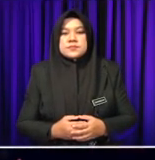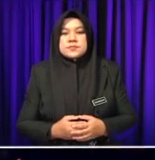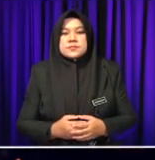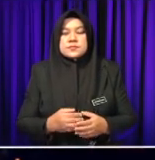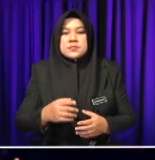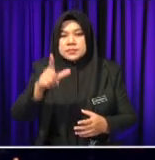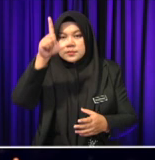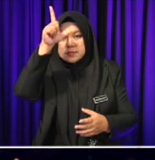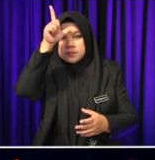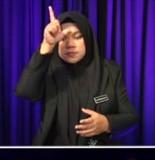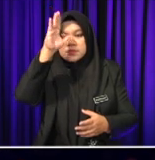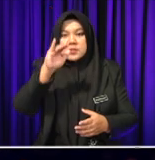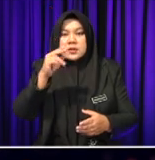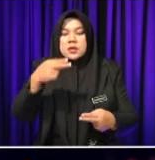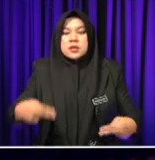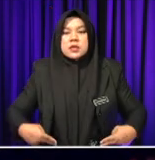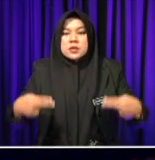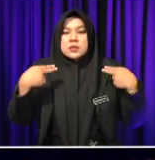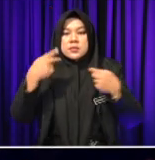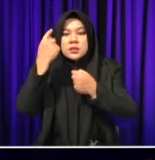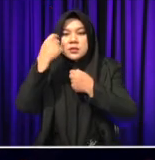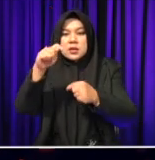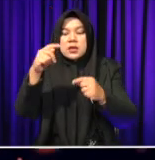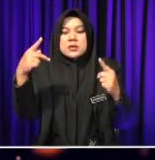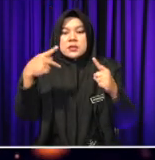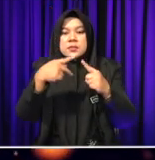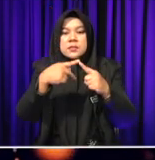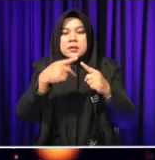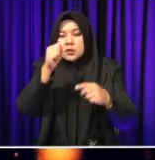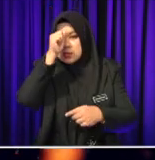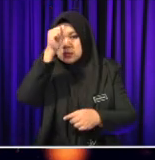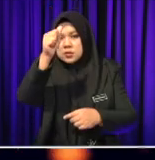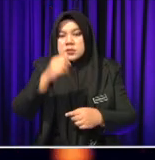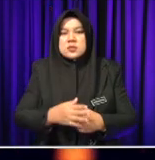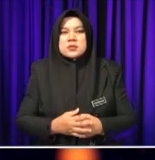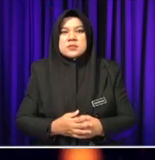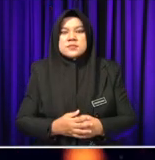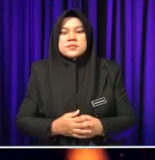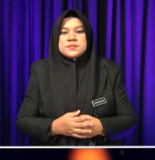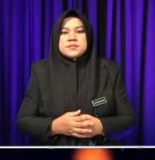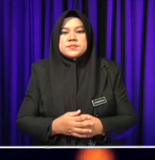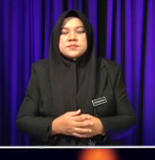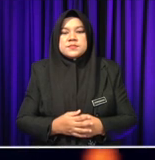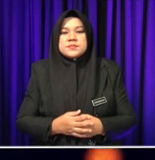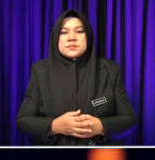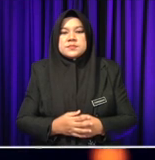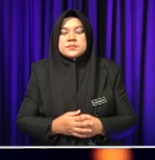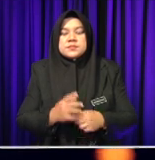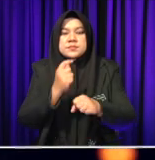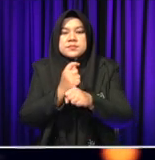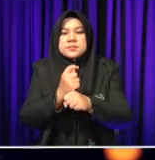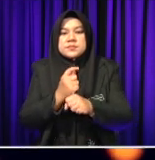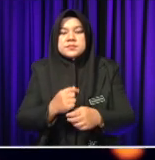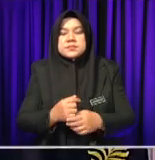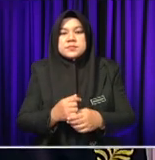pemuda yang hidupnya taat beribadah kepada Allah Subhanahu waala betul ke bagus okey tahniah azrin